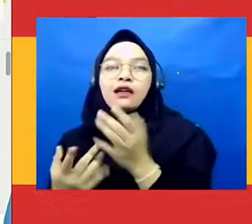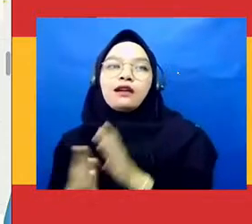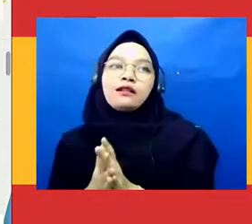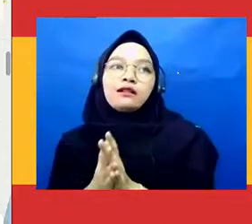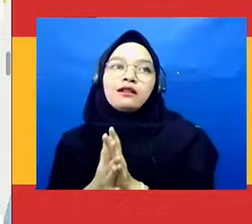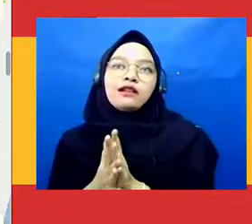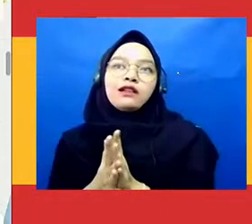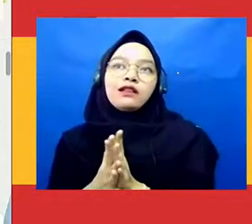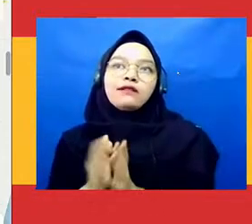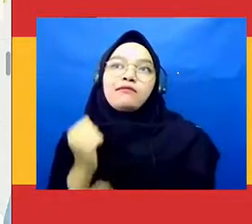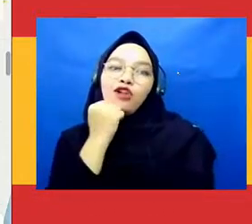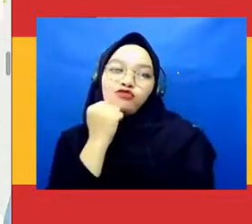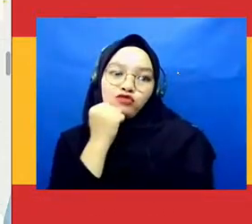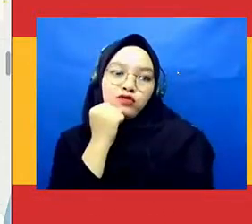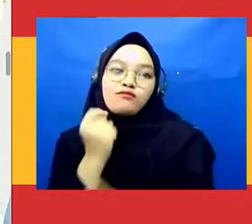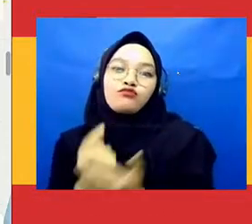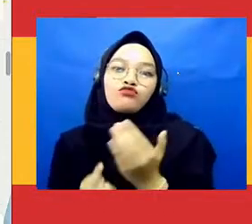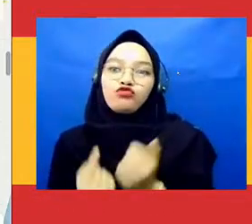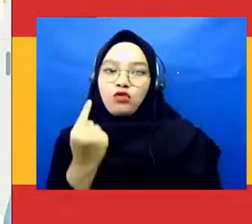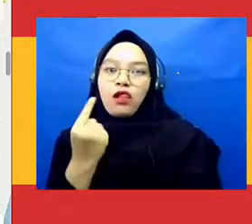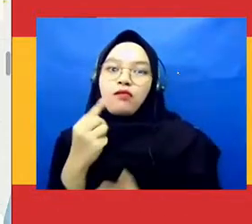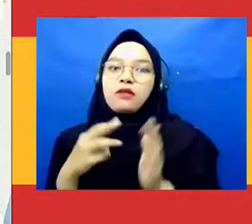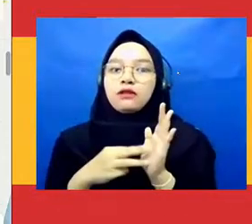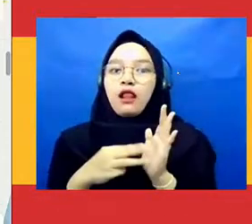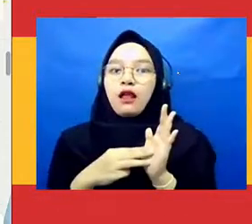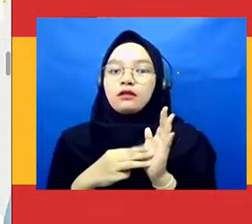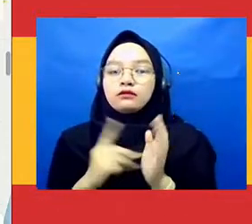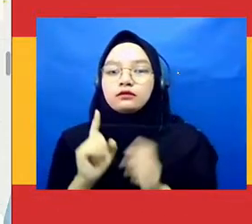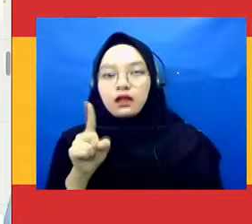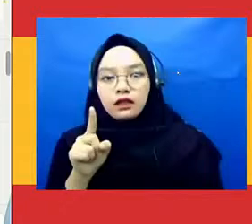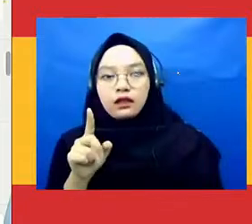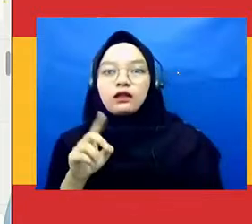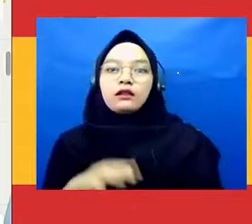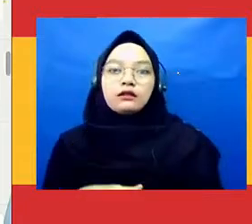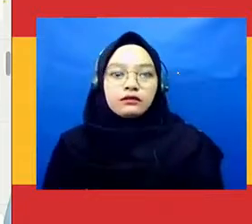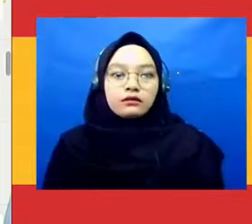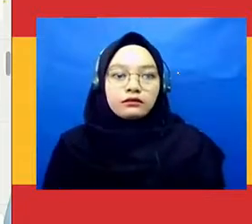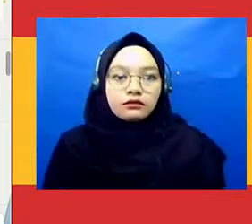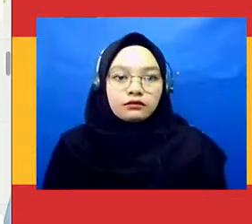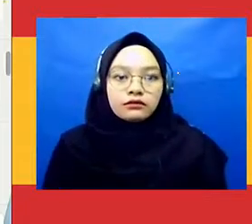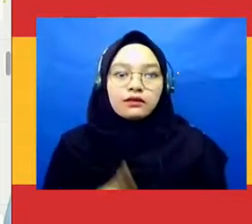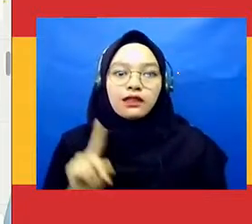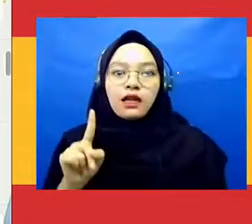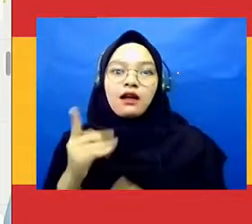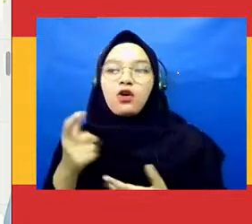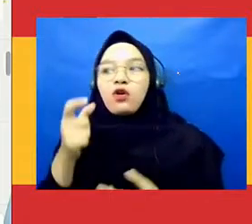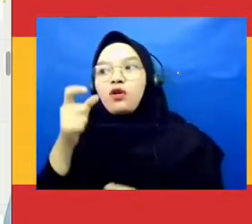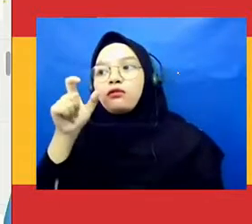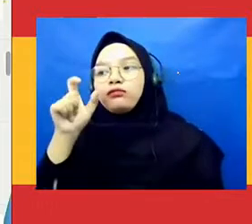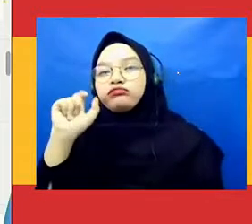Ya, Rona menyebutkan people are losing jobs.